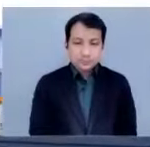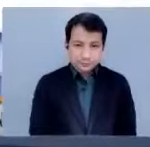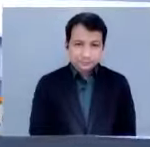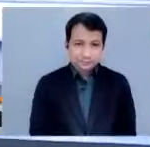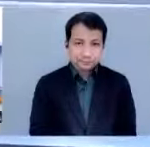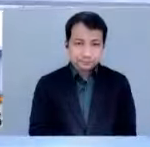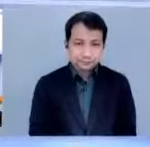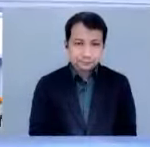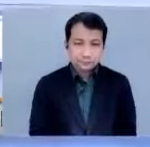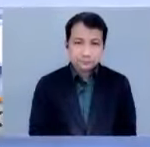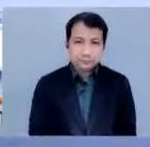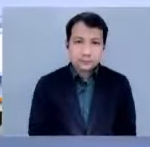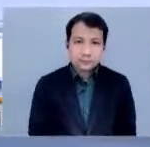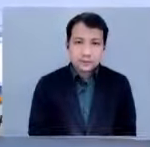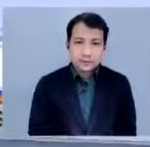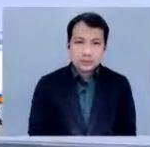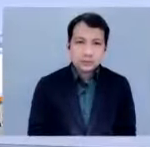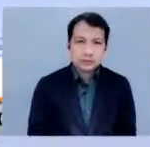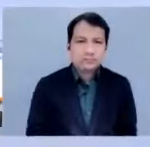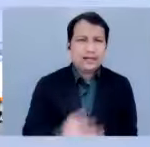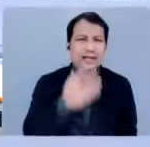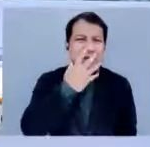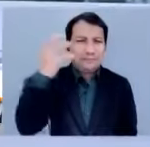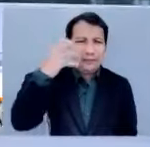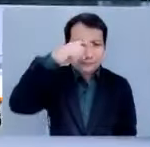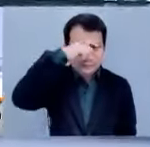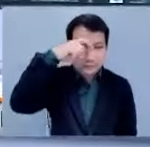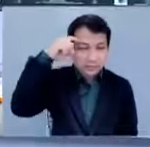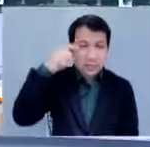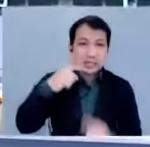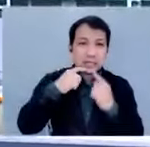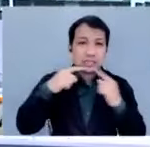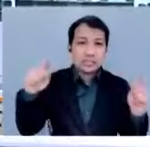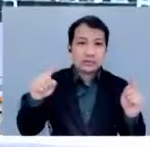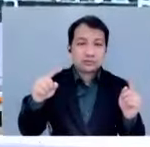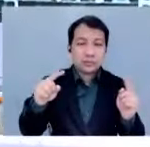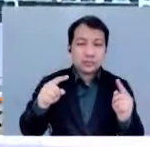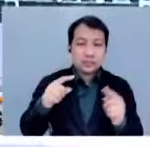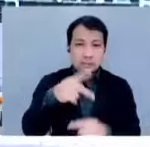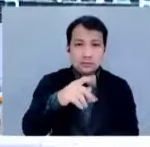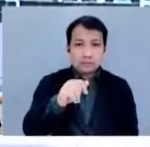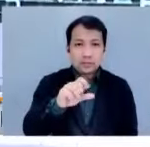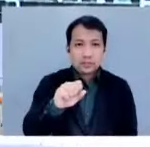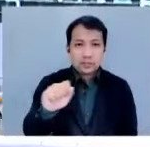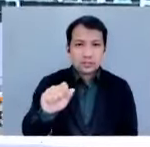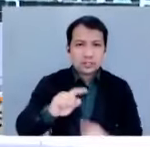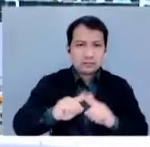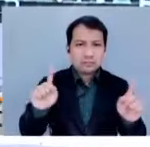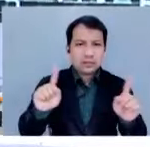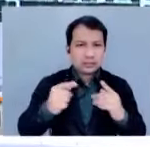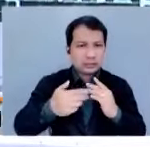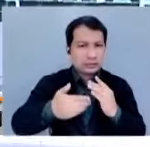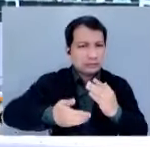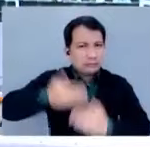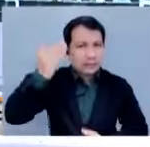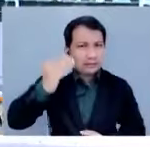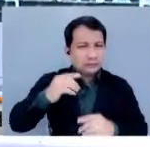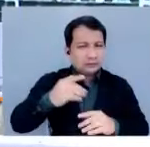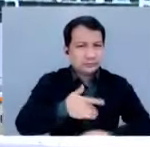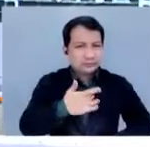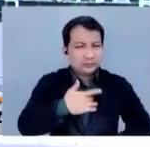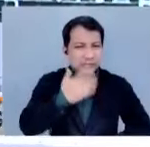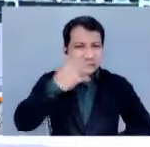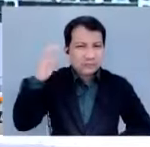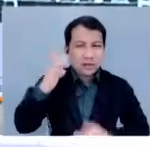Mga kapatid, tag-init na. Opisyal na yang direklara ng pag-asa. Pero ibang level ang init na maranasan dahil sa El Nino.